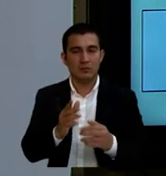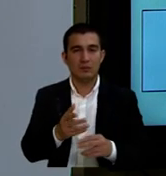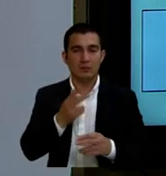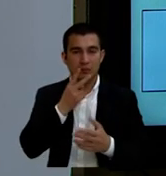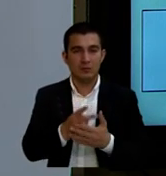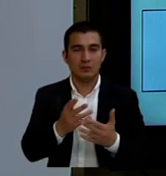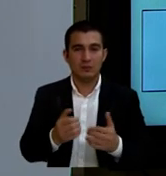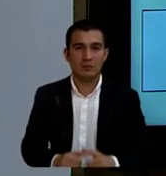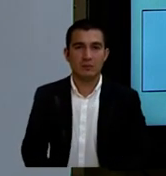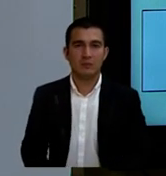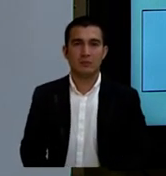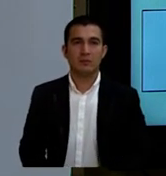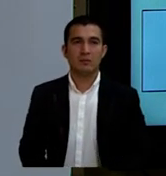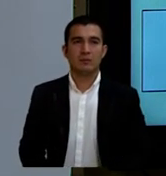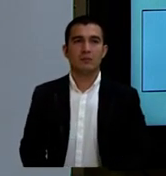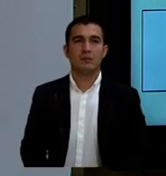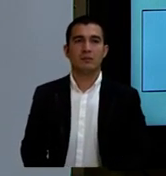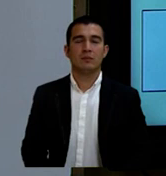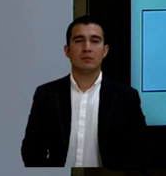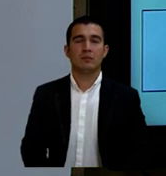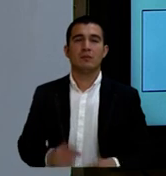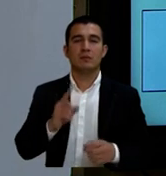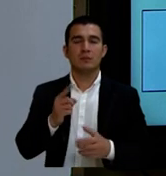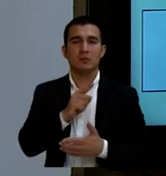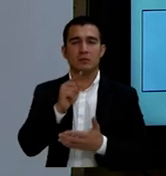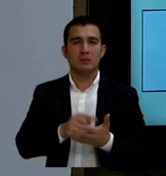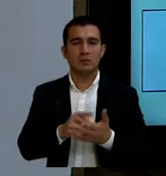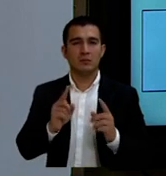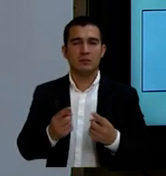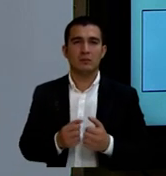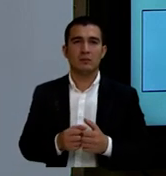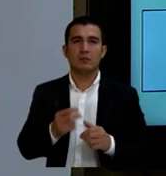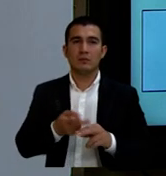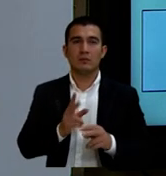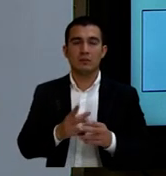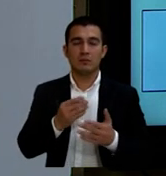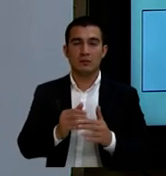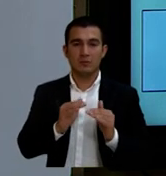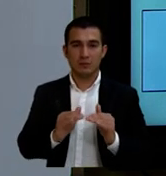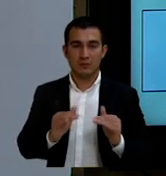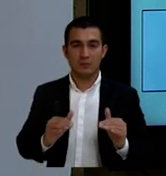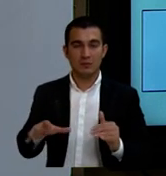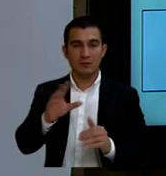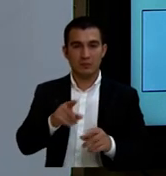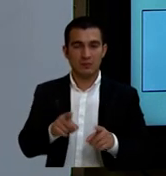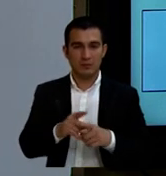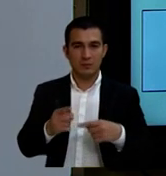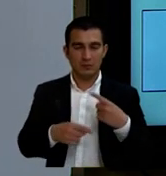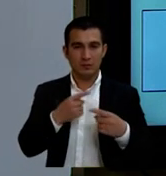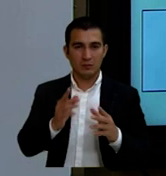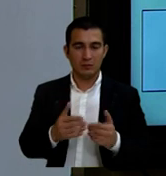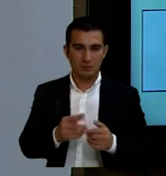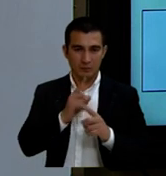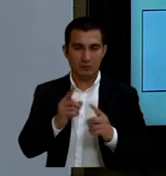albatta ko'rishamiz. Nega so'roq belgisi qo'yib qo'ydik? Chunki kichkintoylar bunday gaplashmaydi. Bu so'zlarni ishlatishmaydi